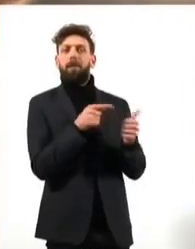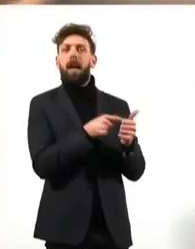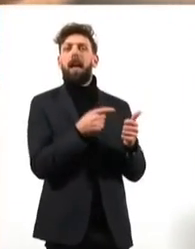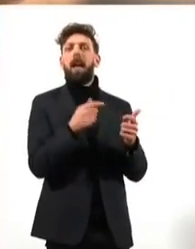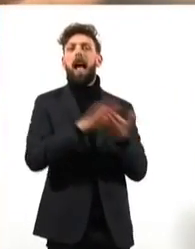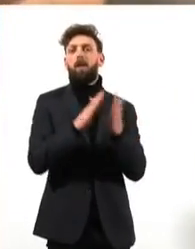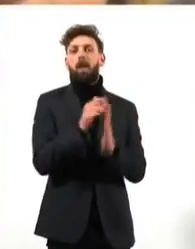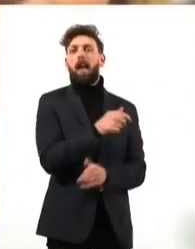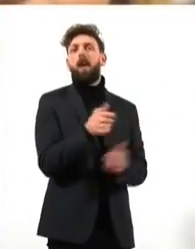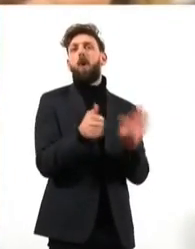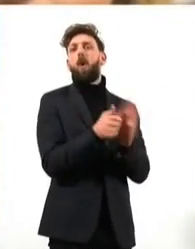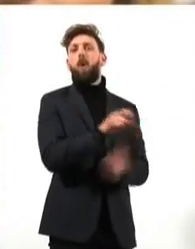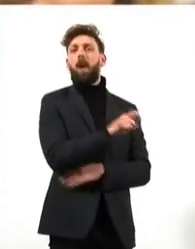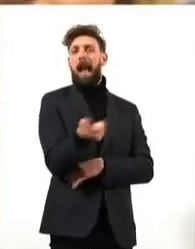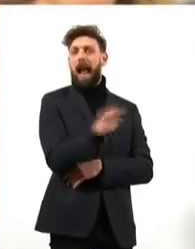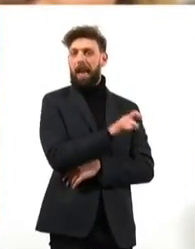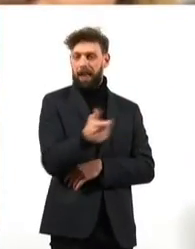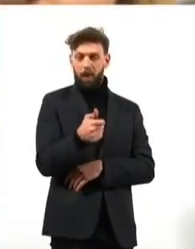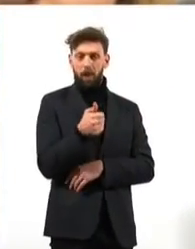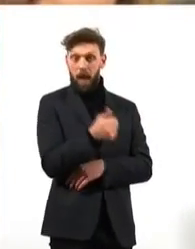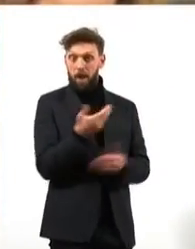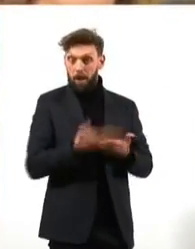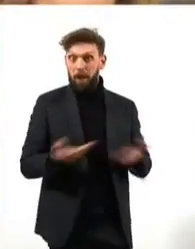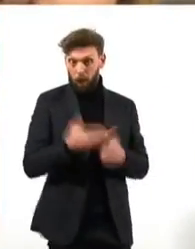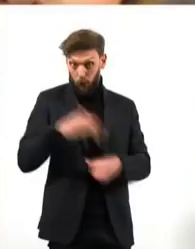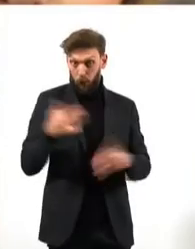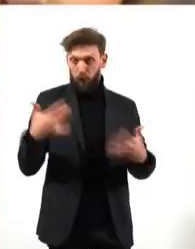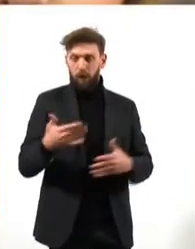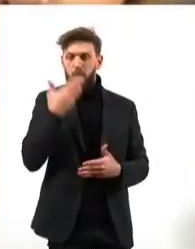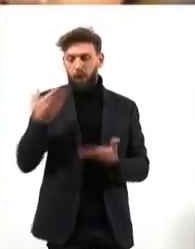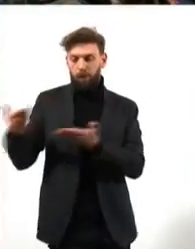qui elle-même a été dans cette situation. Donc, je vais te laisser la parole.